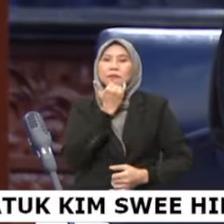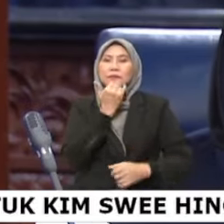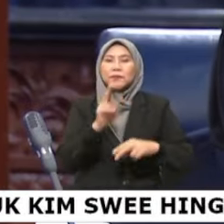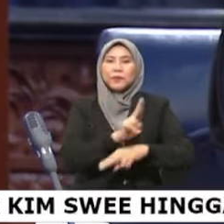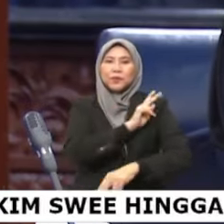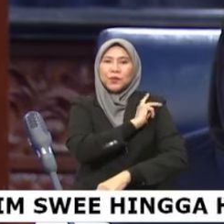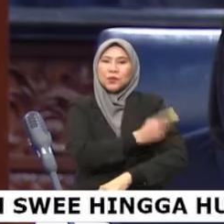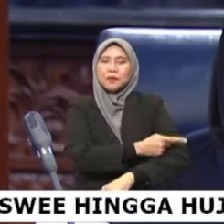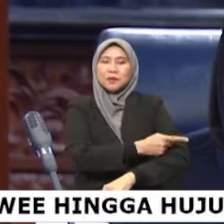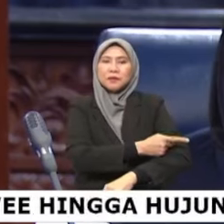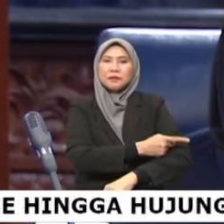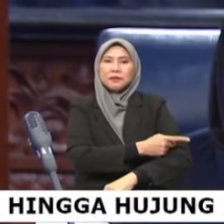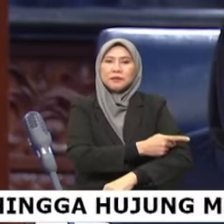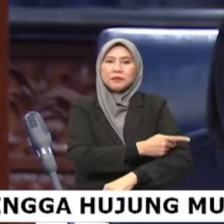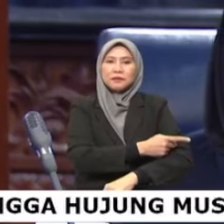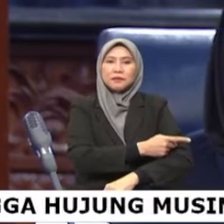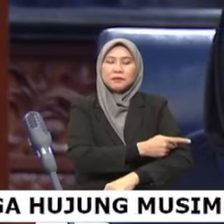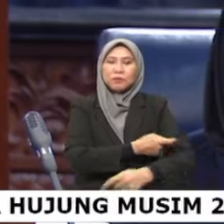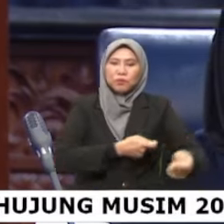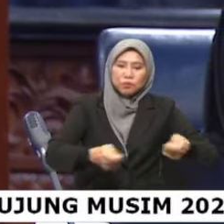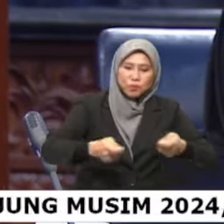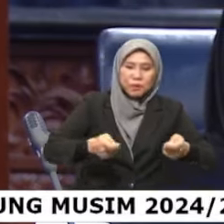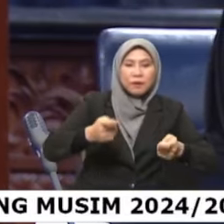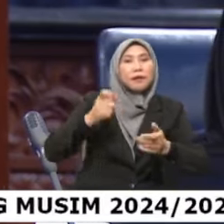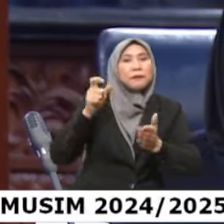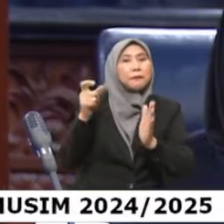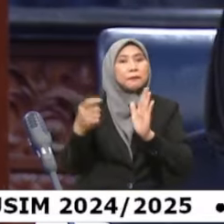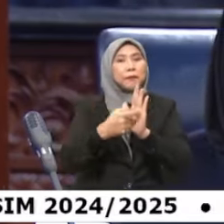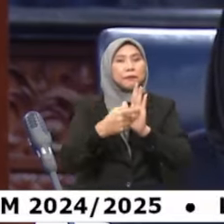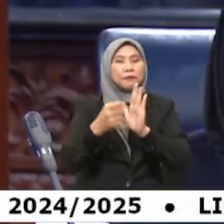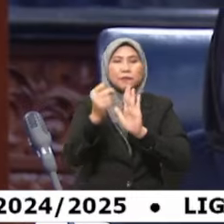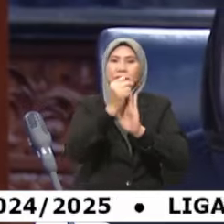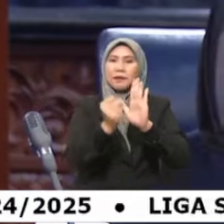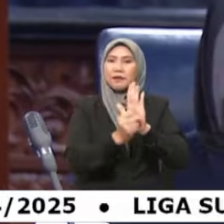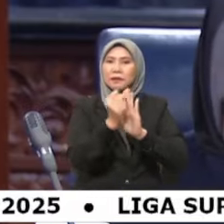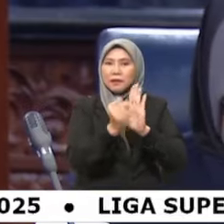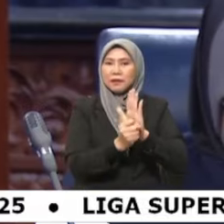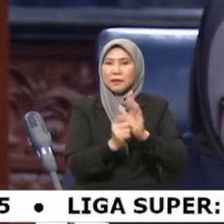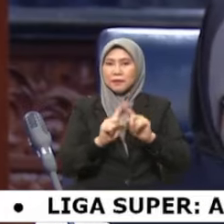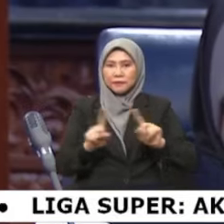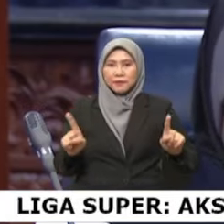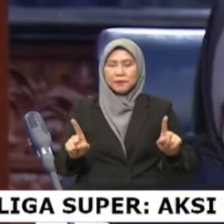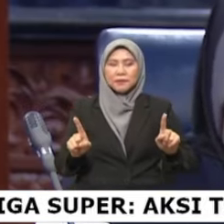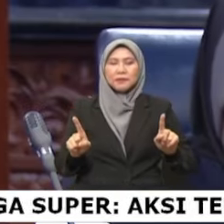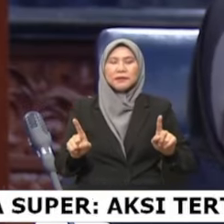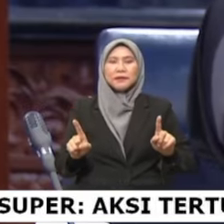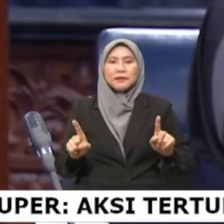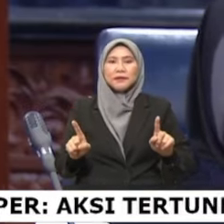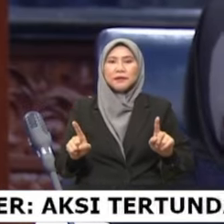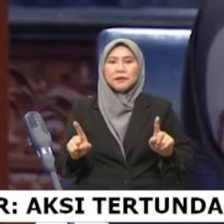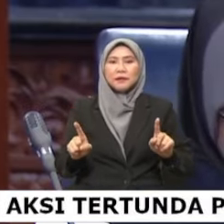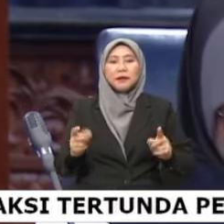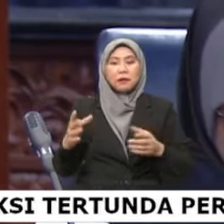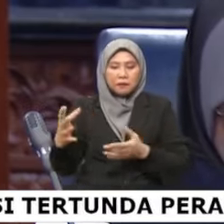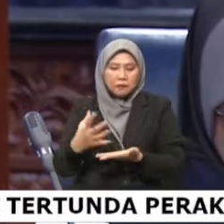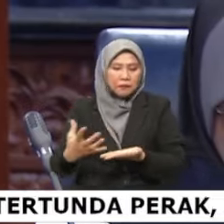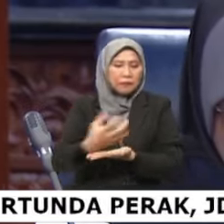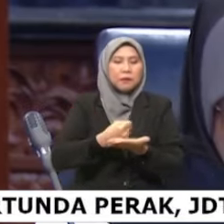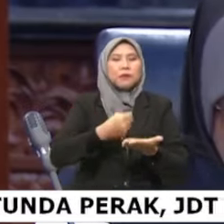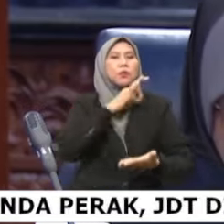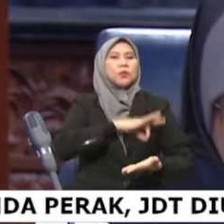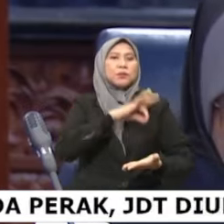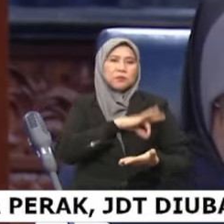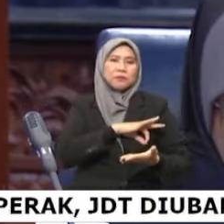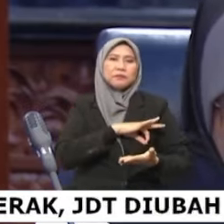Ya, kuasa dominannya untuk meletakkan syarat yang berbeza sehingga dia mendapat keuntungan daripada